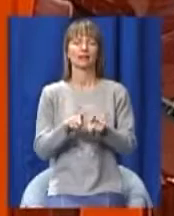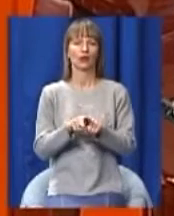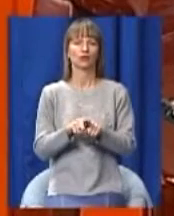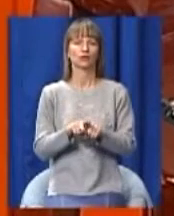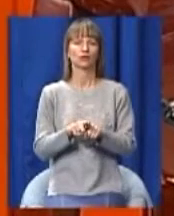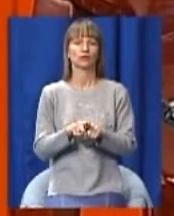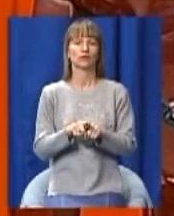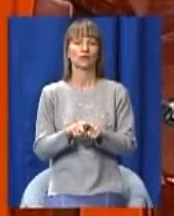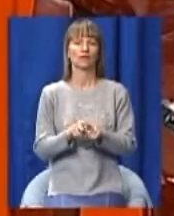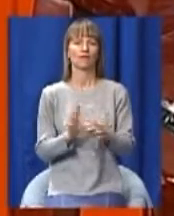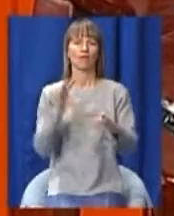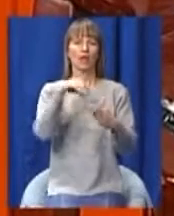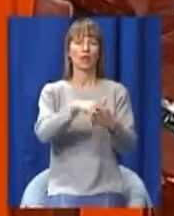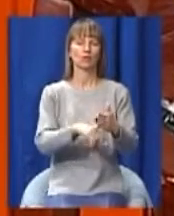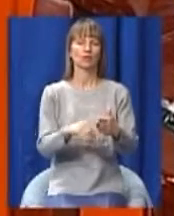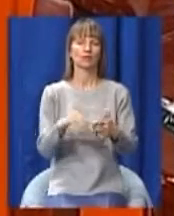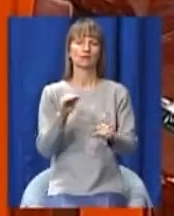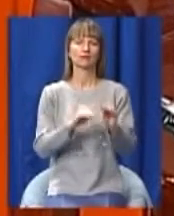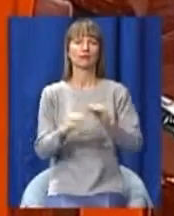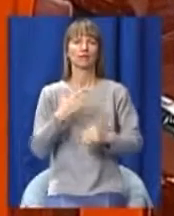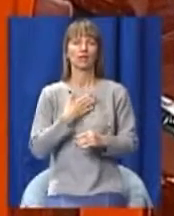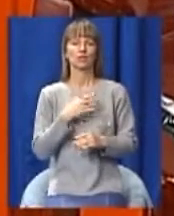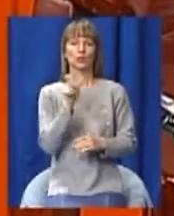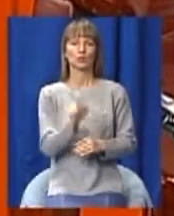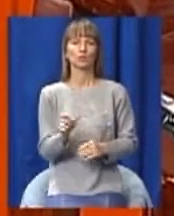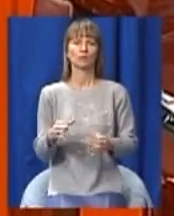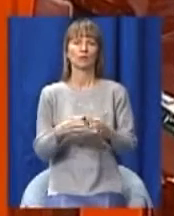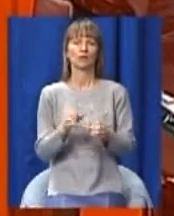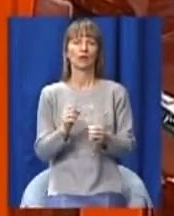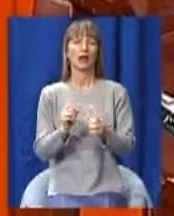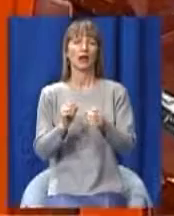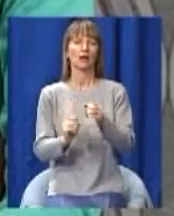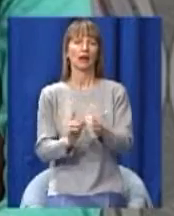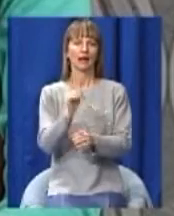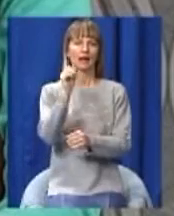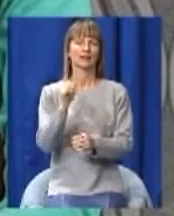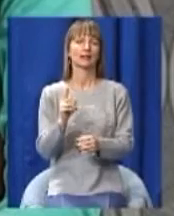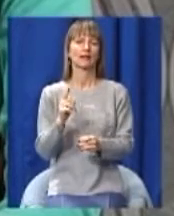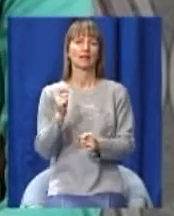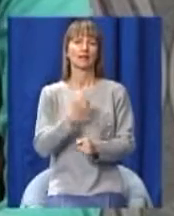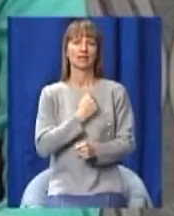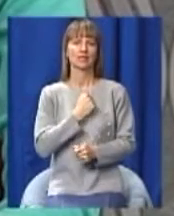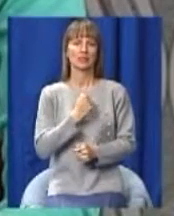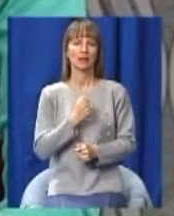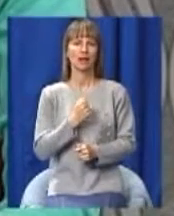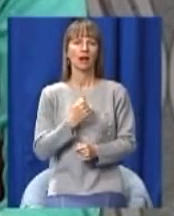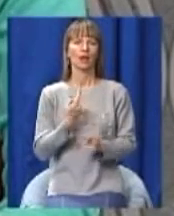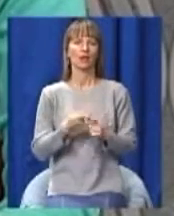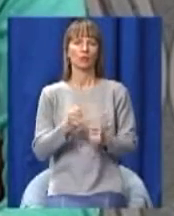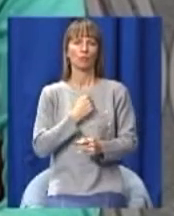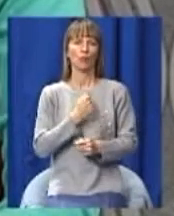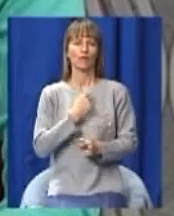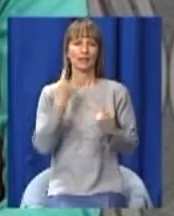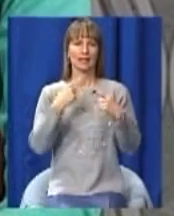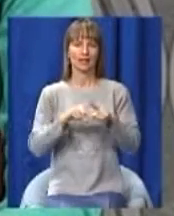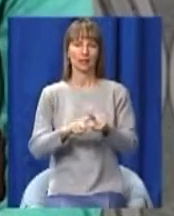якось вносять свій певний вклад у наше суспільство, так, ракетні війська, адже ракети – це само собою якась техніка така більш бойова,